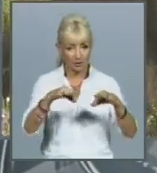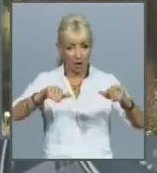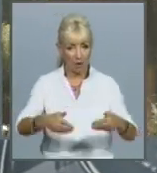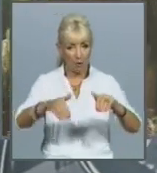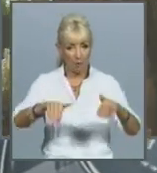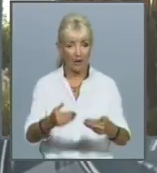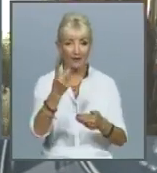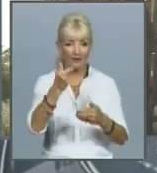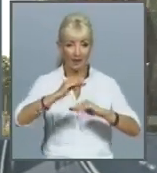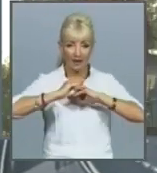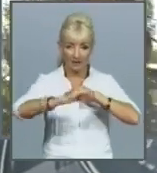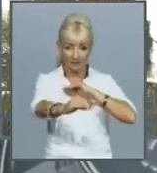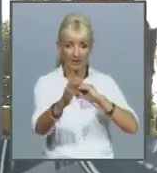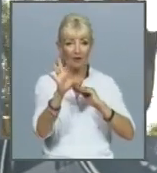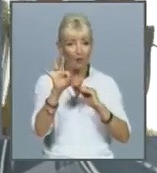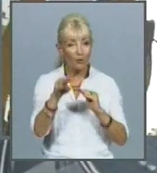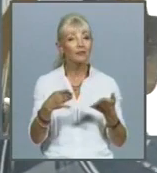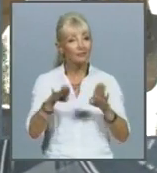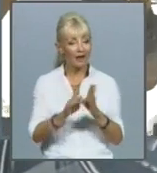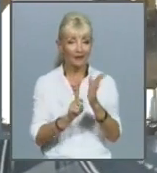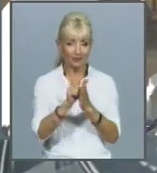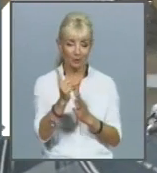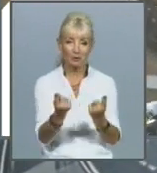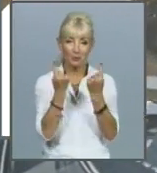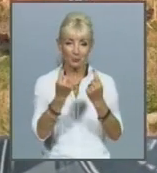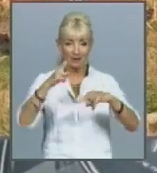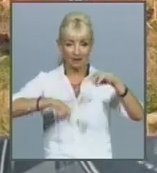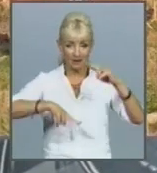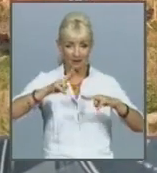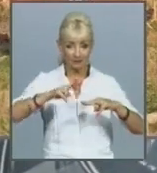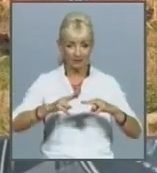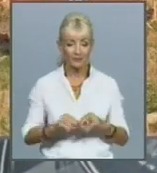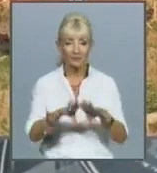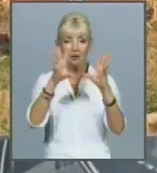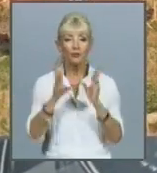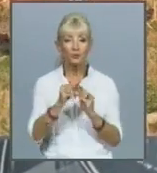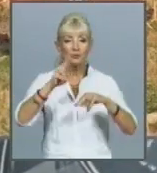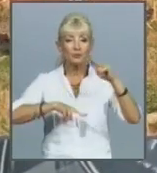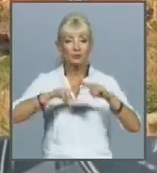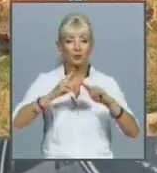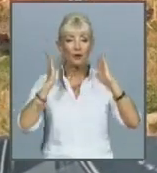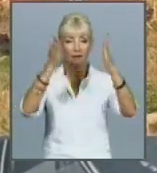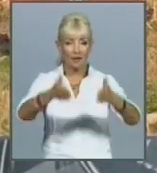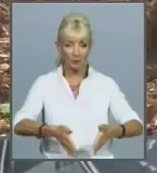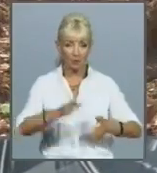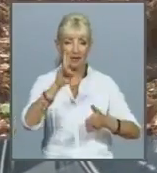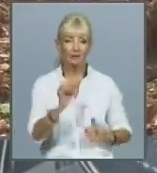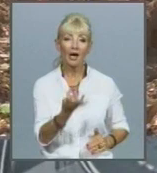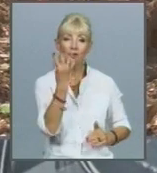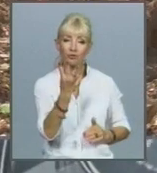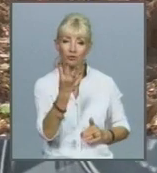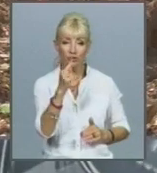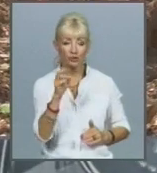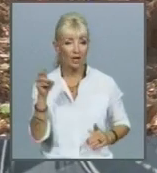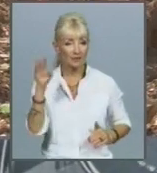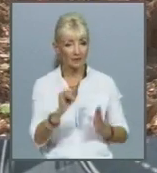її розрівнює. Ось так почалося масштабне будівництво. Взагалі, зведення магістралі розробили на 4 частини. Почали